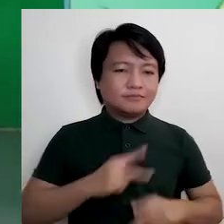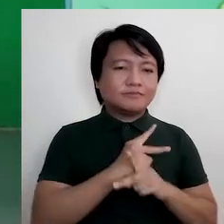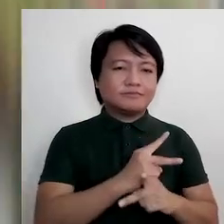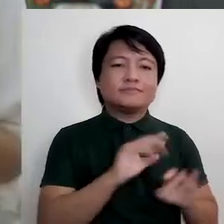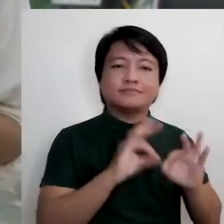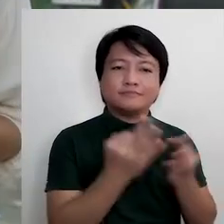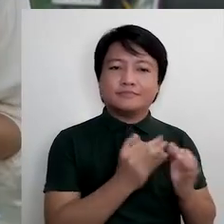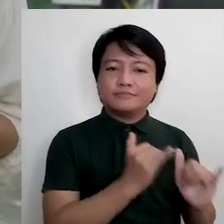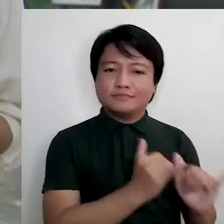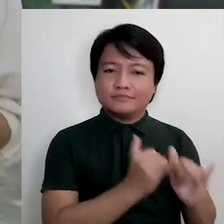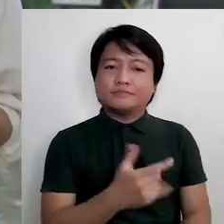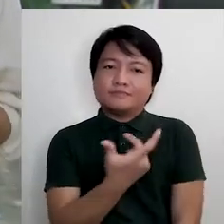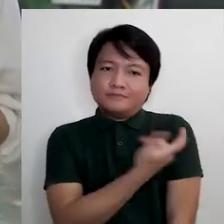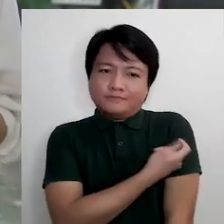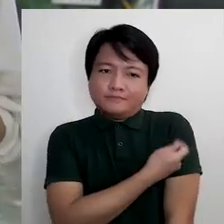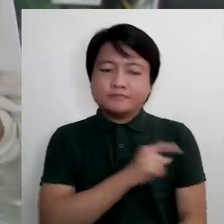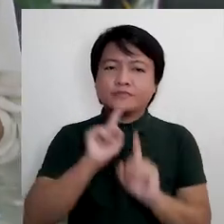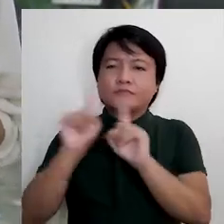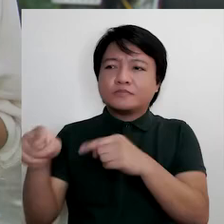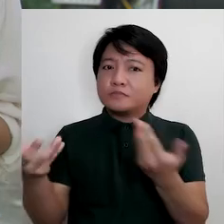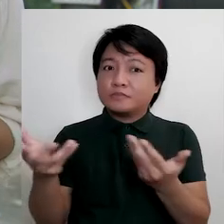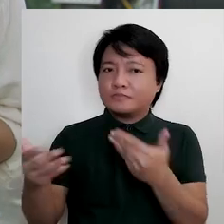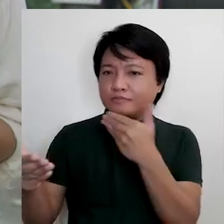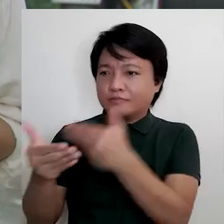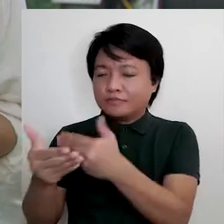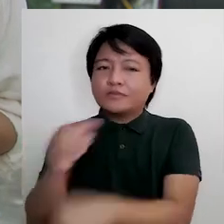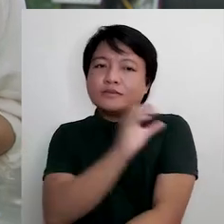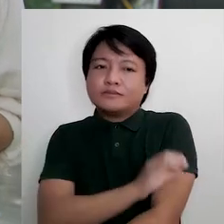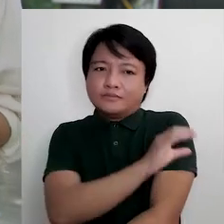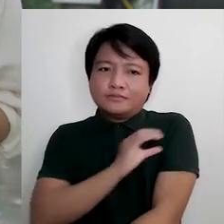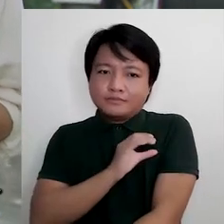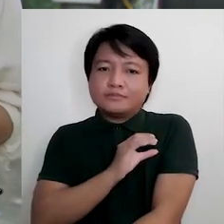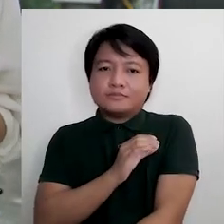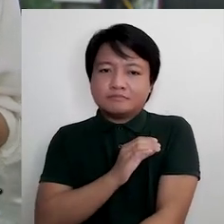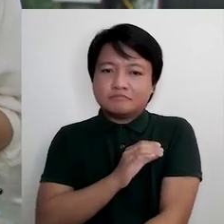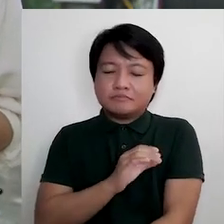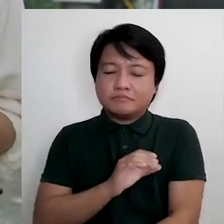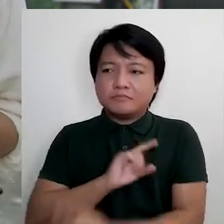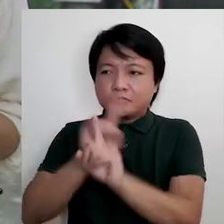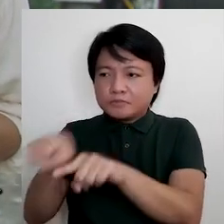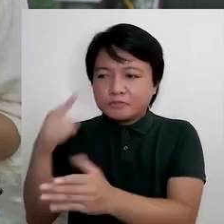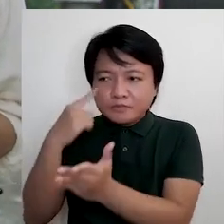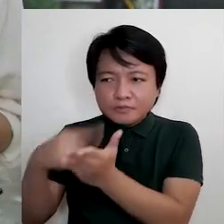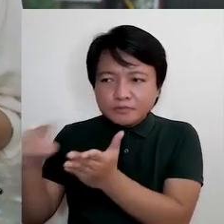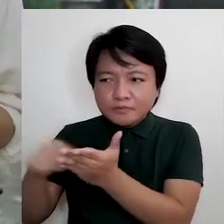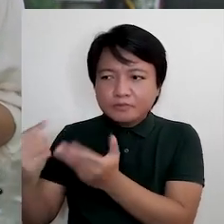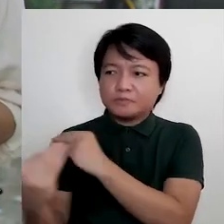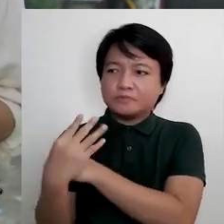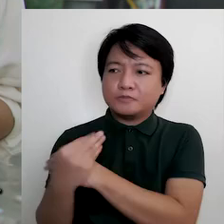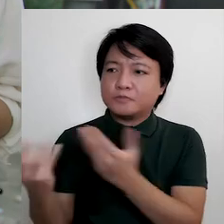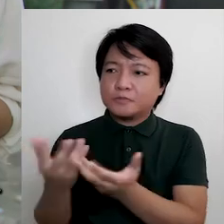pamilya. Magpabakuna, pumunta sa pinakamalapit na health facilities at humingi ng anumang bakuna